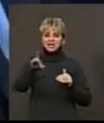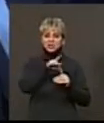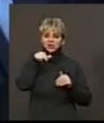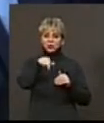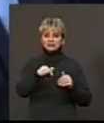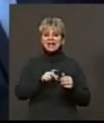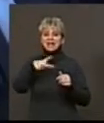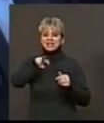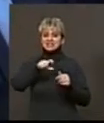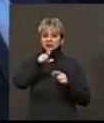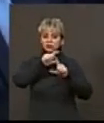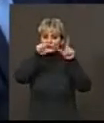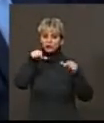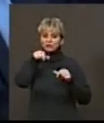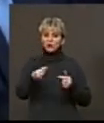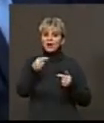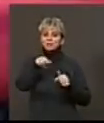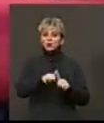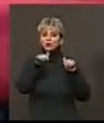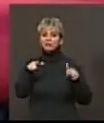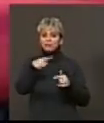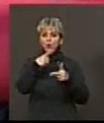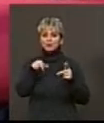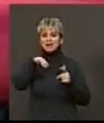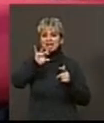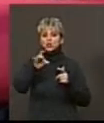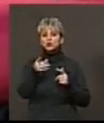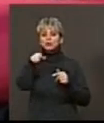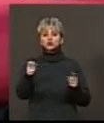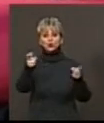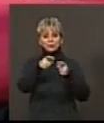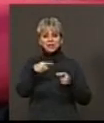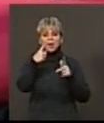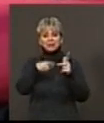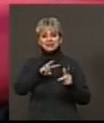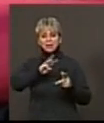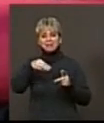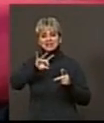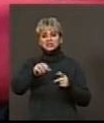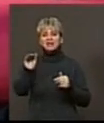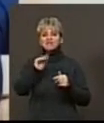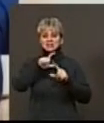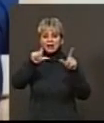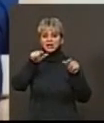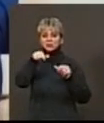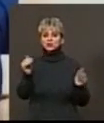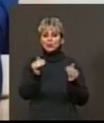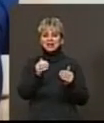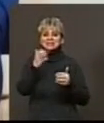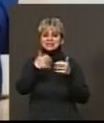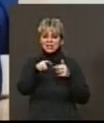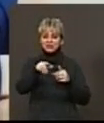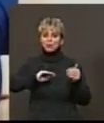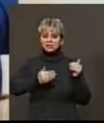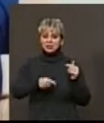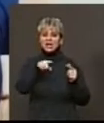региональный лизинговый фонд. Его капитал увеличит до 500 000 000 рублей, что позволит привлечь 1,5 миллиарда из Федеральной корпорации малого и среднего